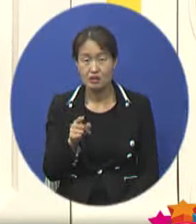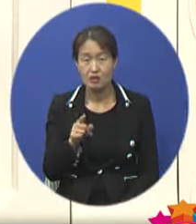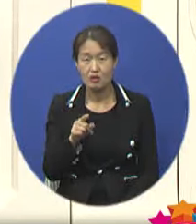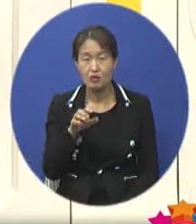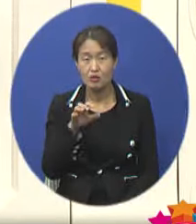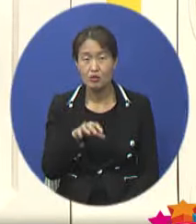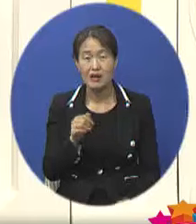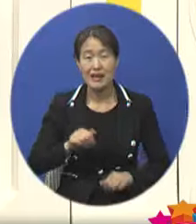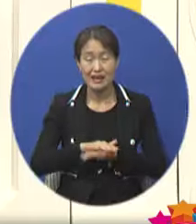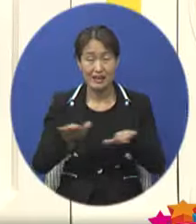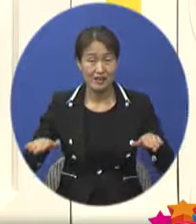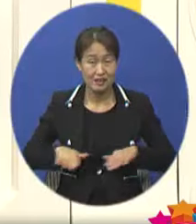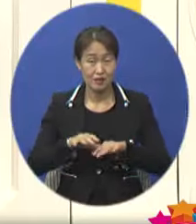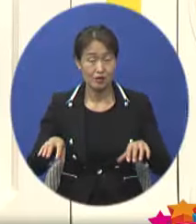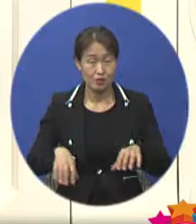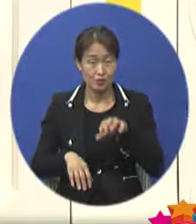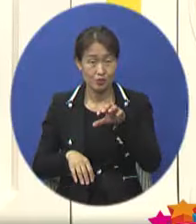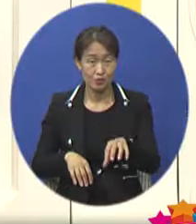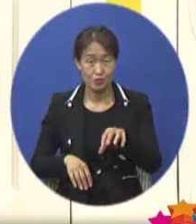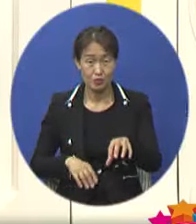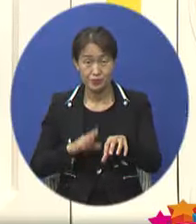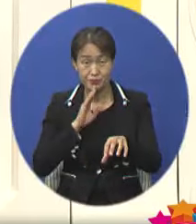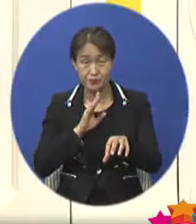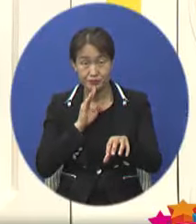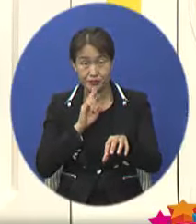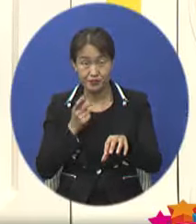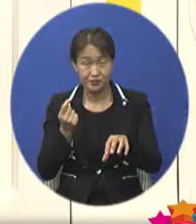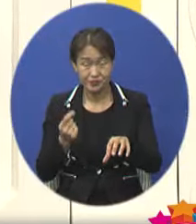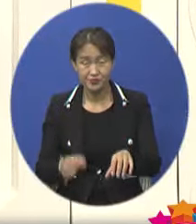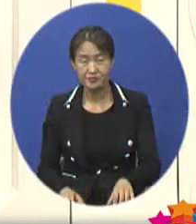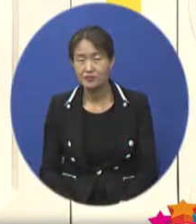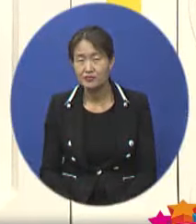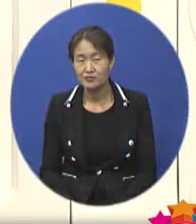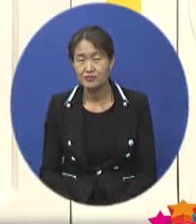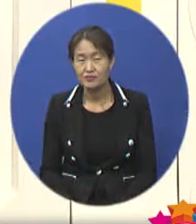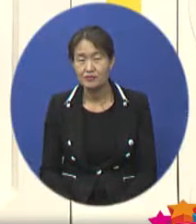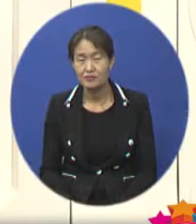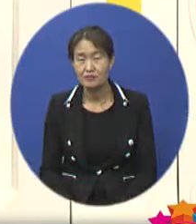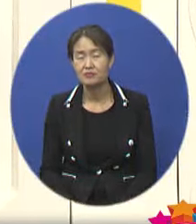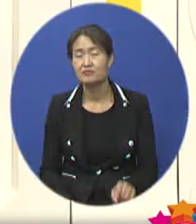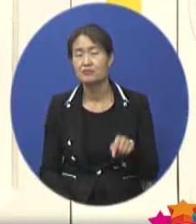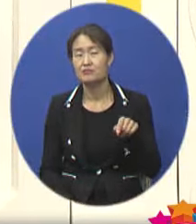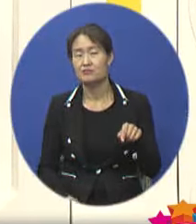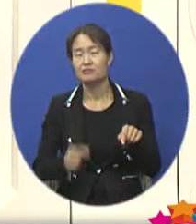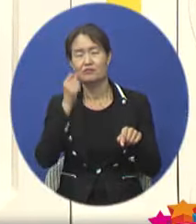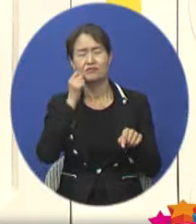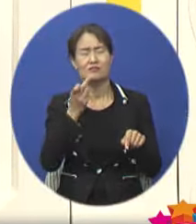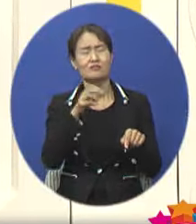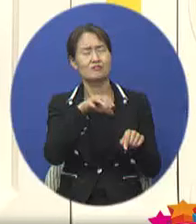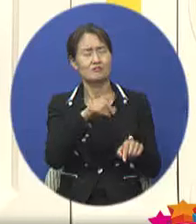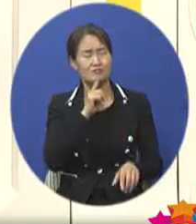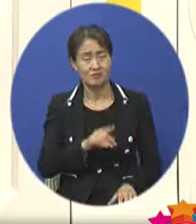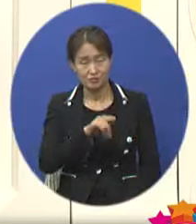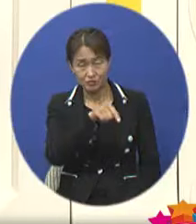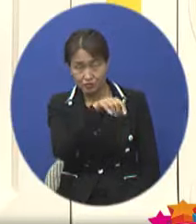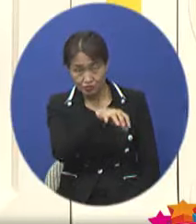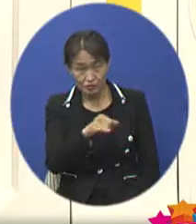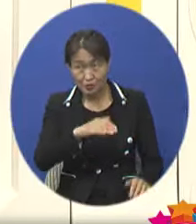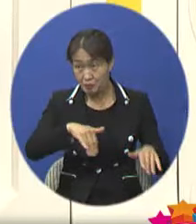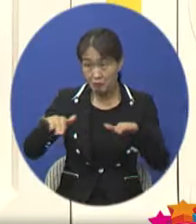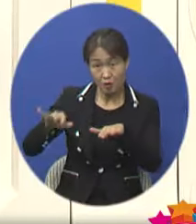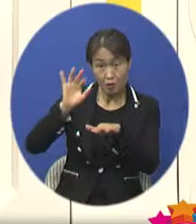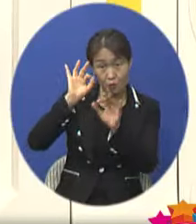알지요? 소문 많이 들어요. 해수욕장. 여기 경기장에 가는데. 예. 아하. 예, 거기 울산. 예. 아, 거기서 지금